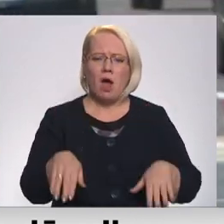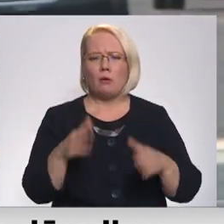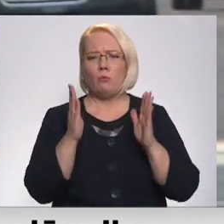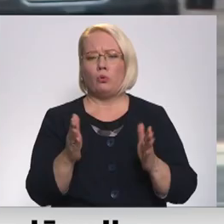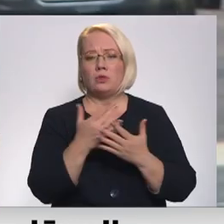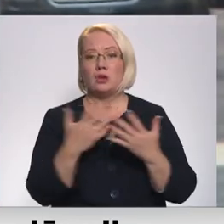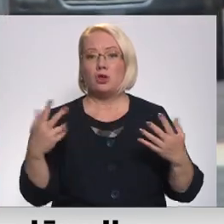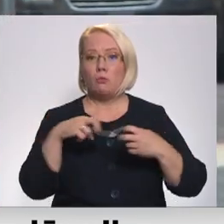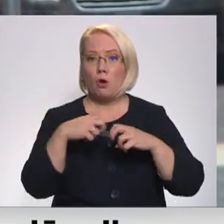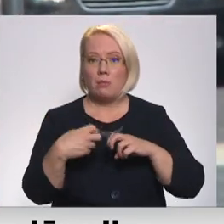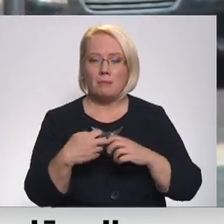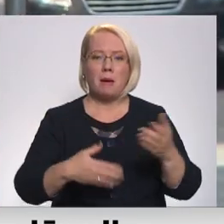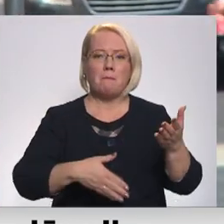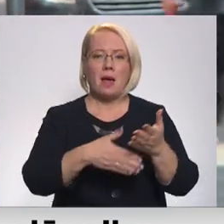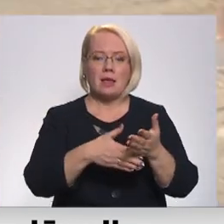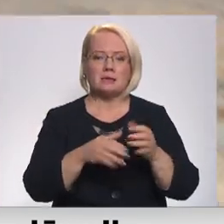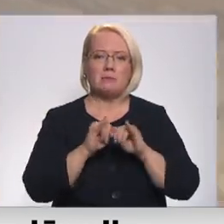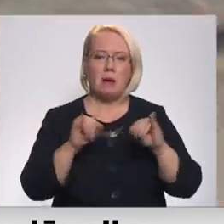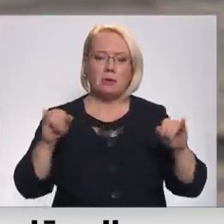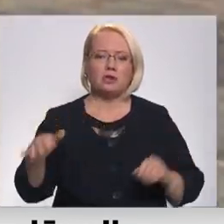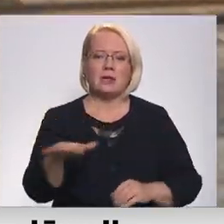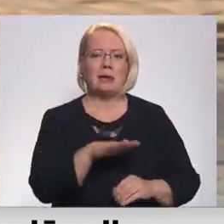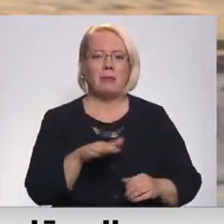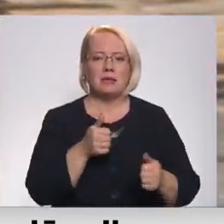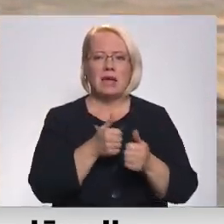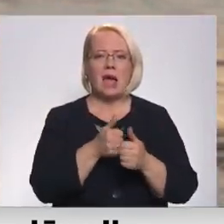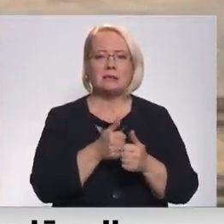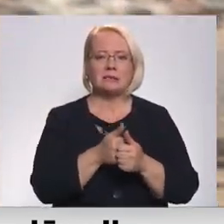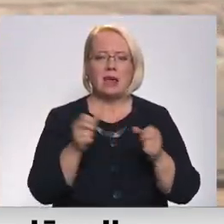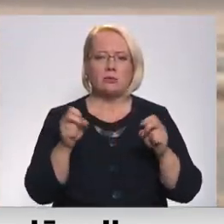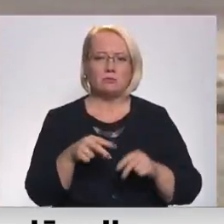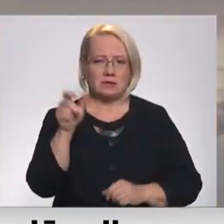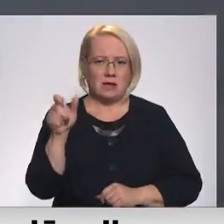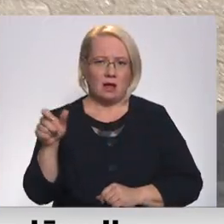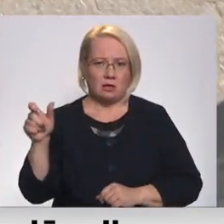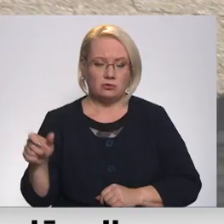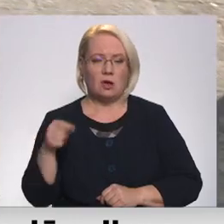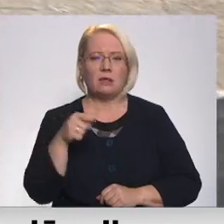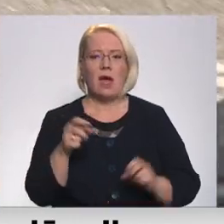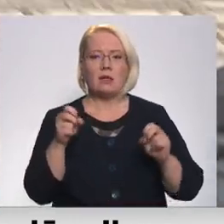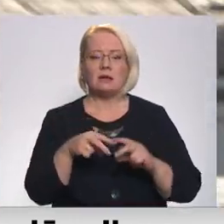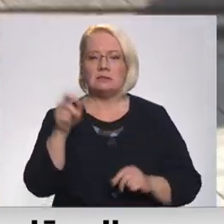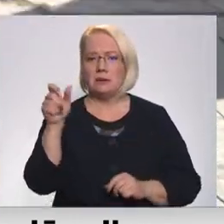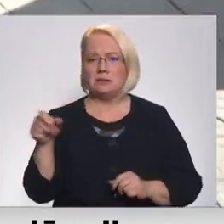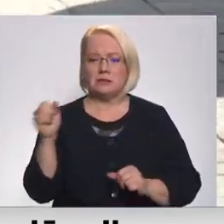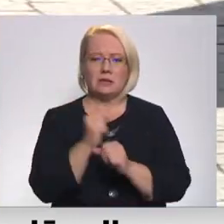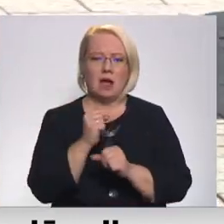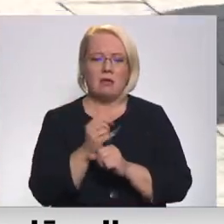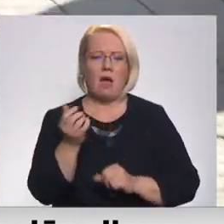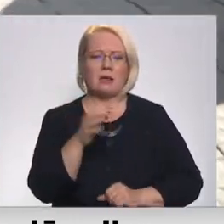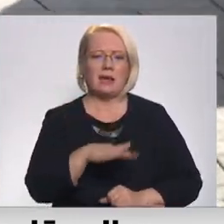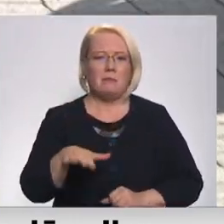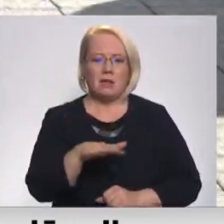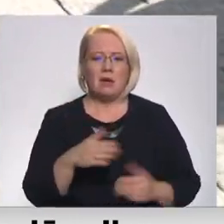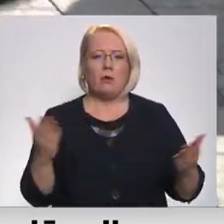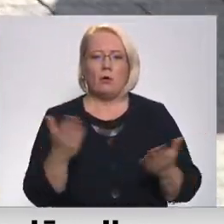problēmas, palīdzēšot paplašinot ģimenes asistentu speciālistu loku. Šādi speciālisti strādā ar ģimenēm,